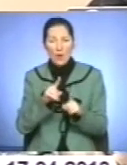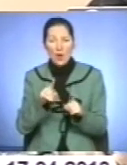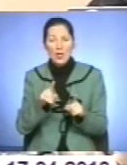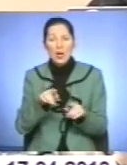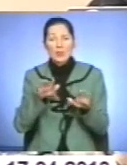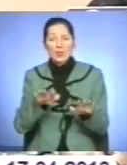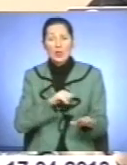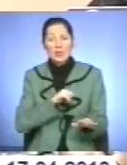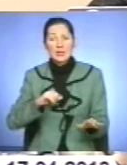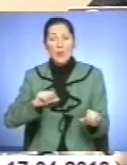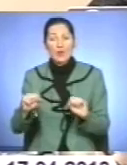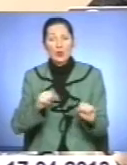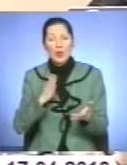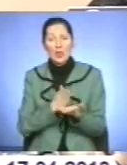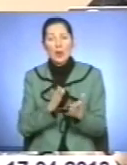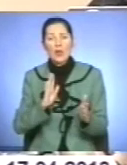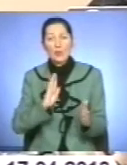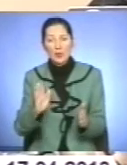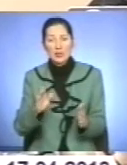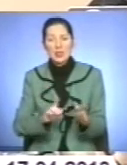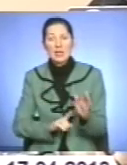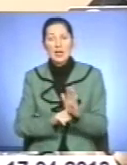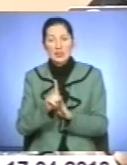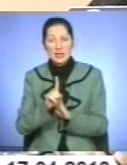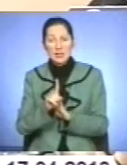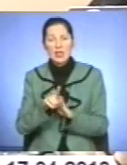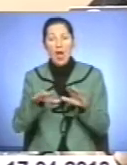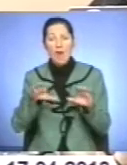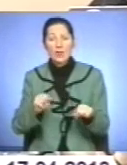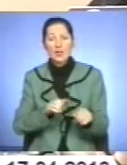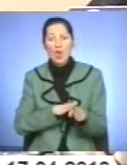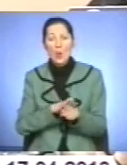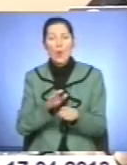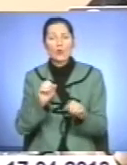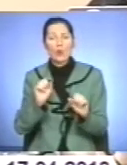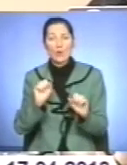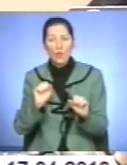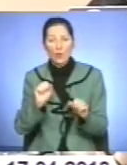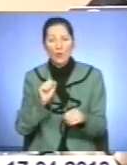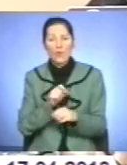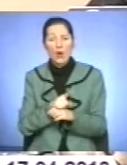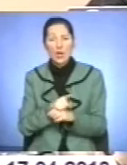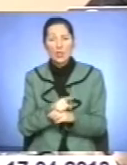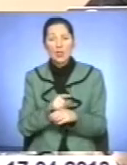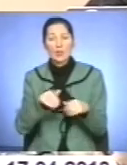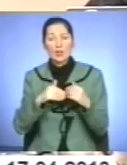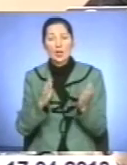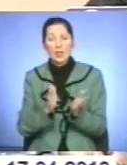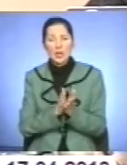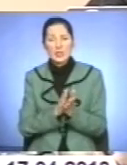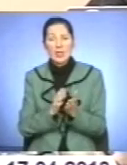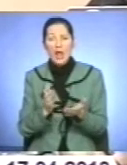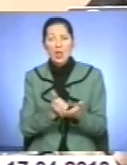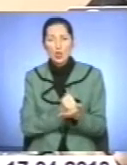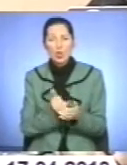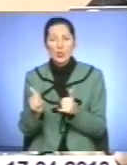має відбуватися на засадах децентралізації владних повноважень, консолідації ресурсного забезпечення та стратегічного планування